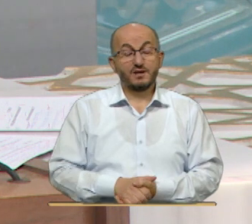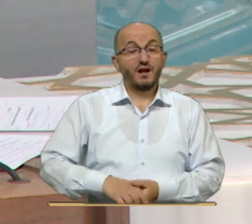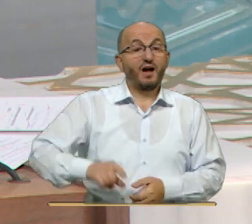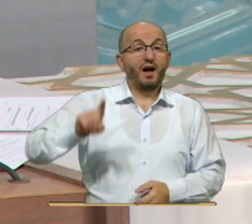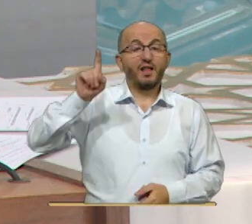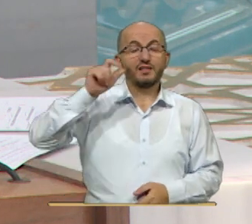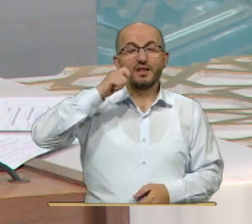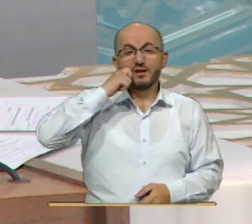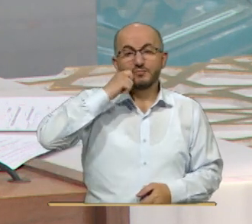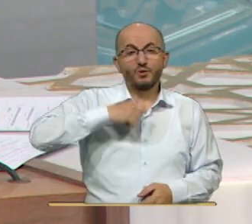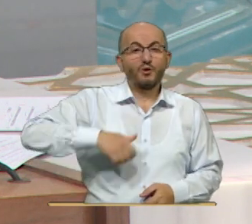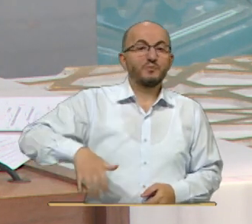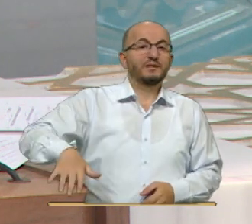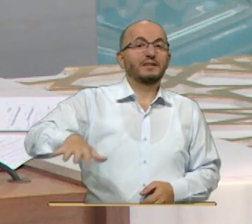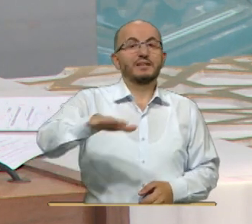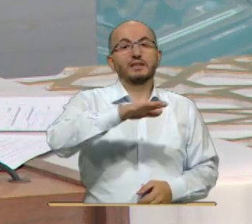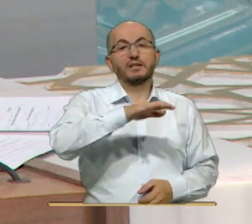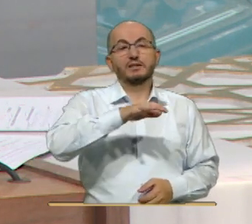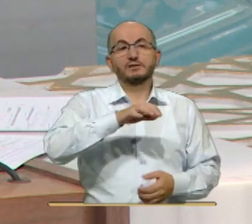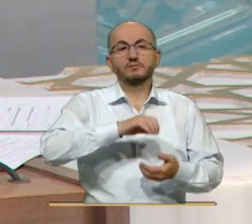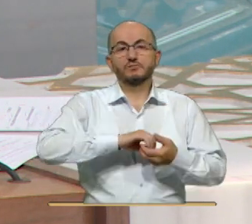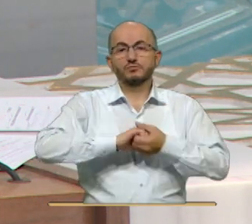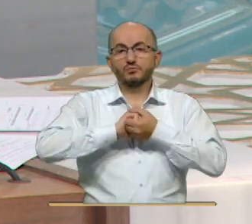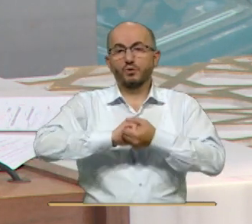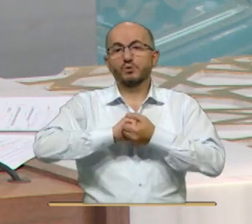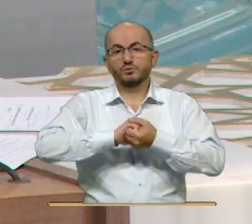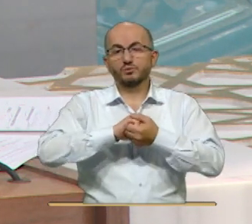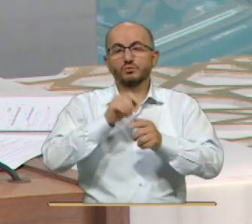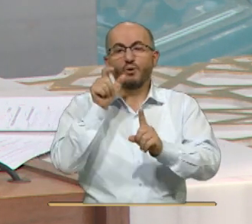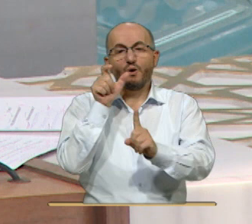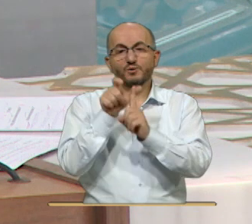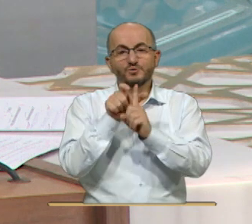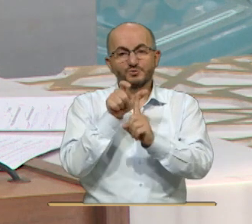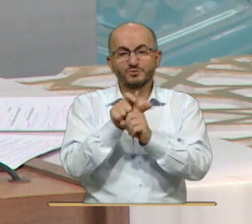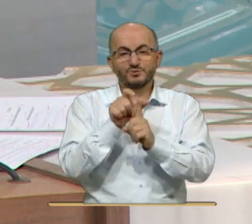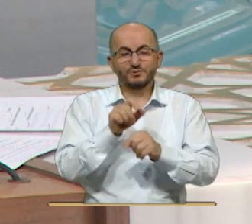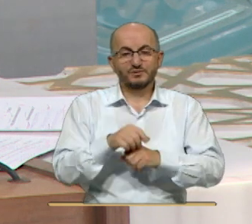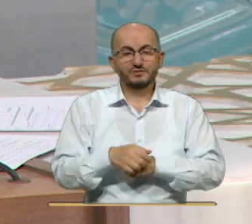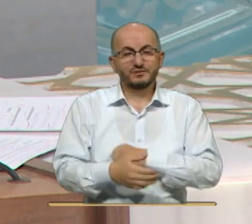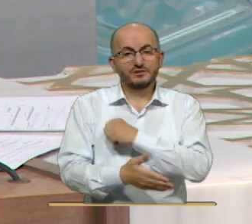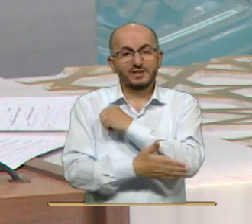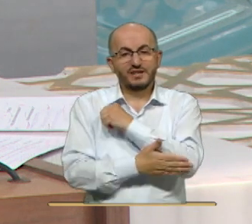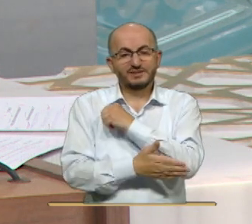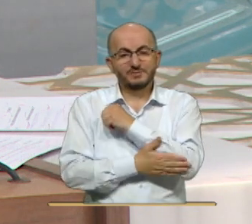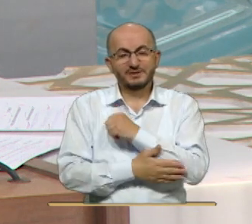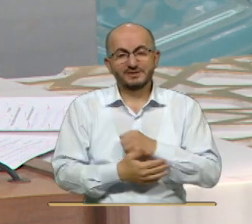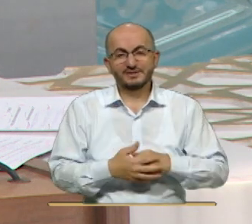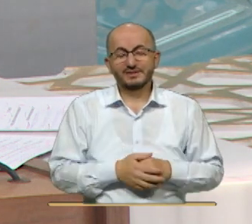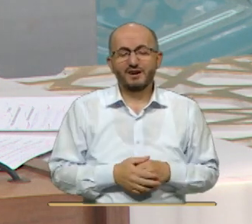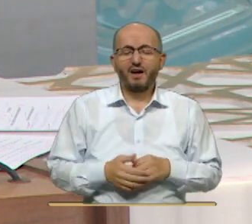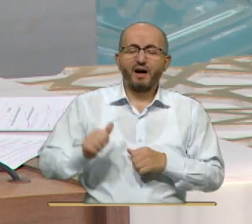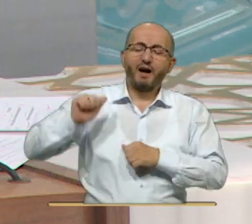Allah müminlerin velisidir, koruyucusudur, kayıranıdır.